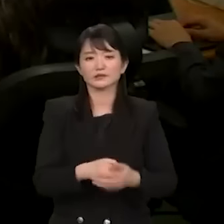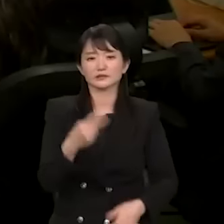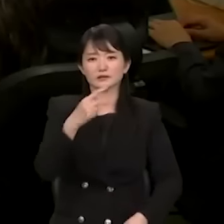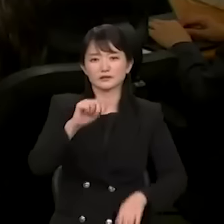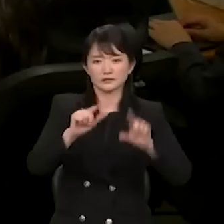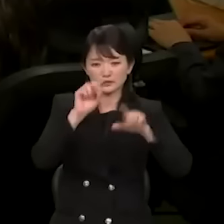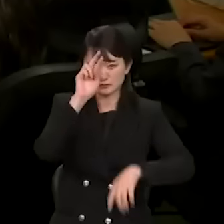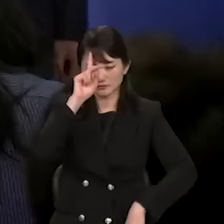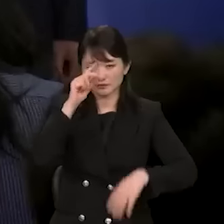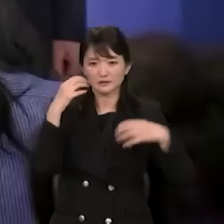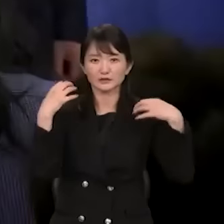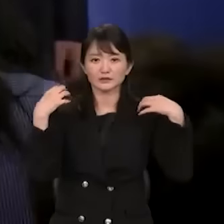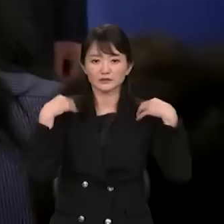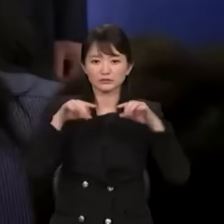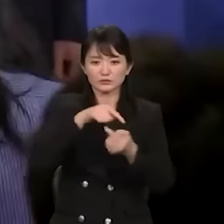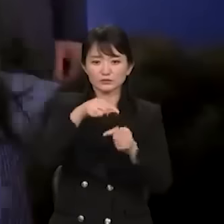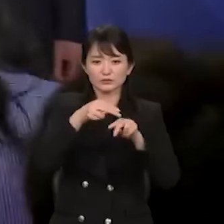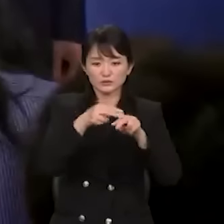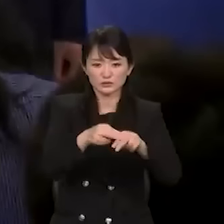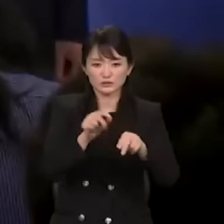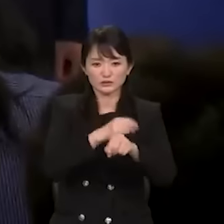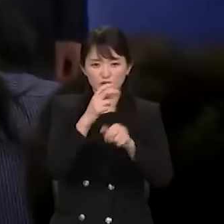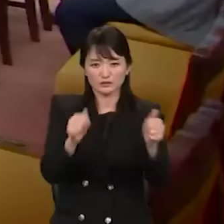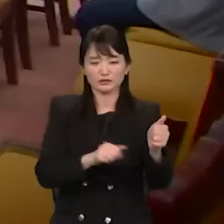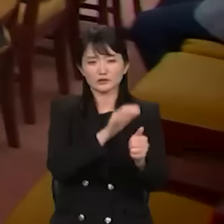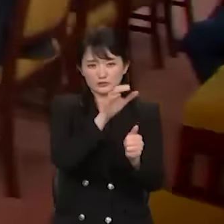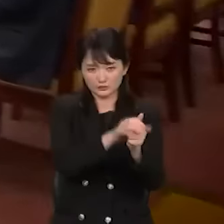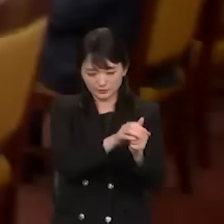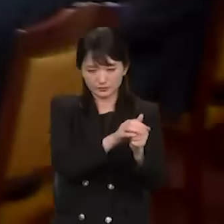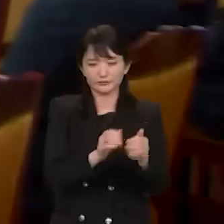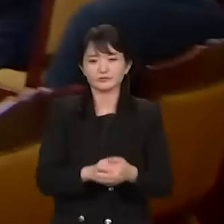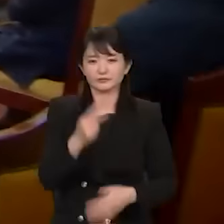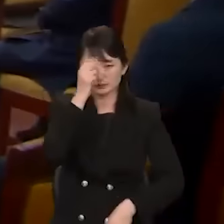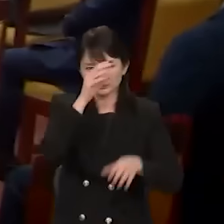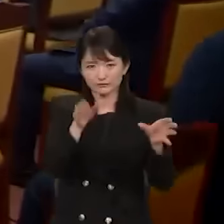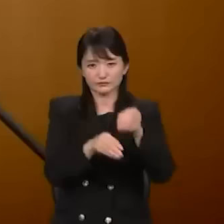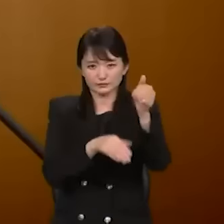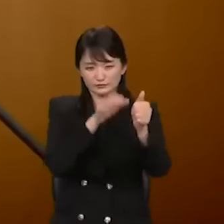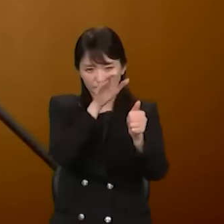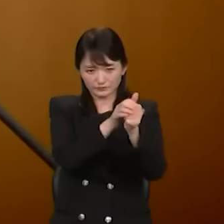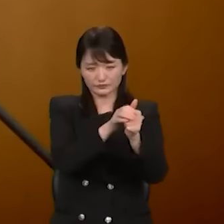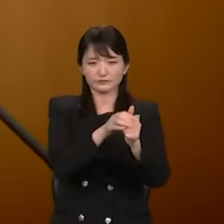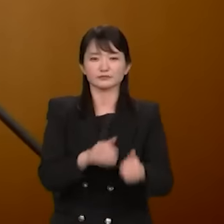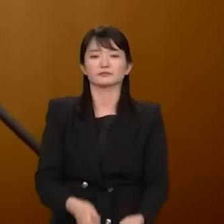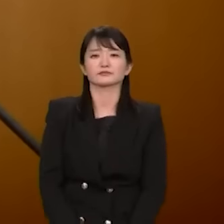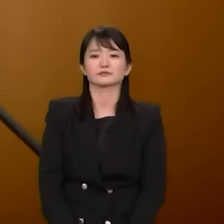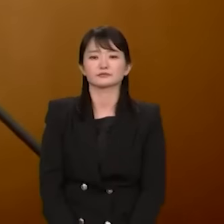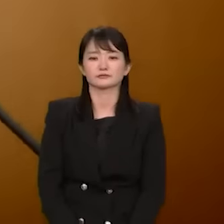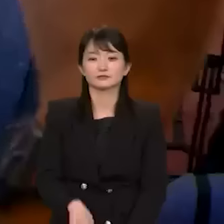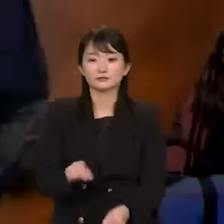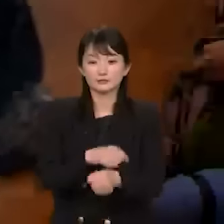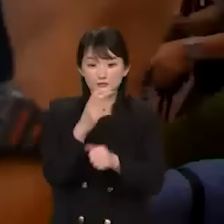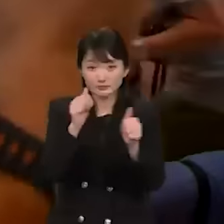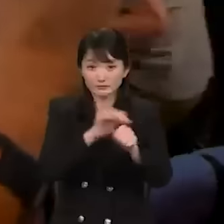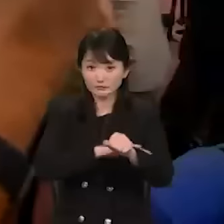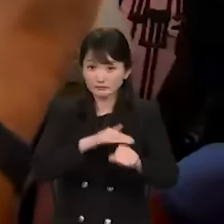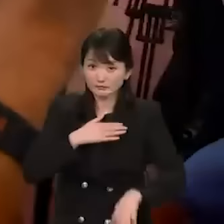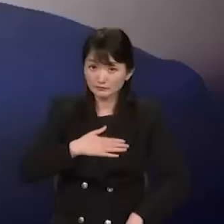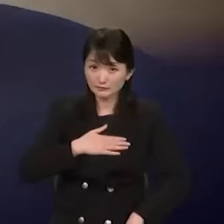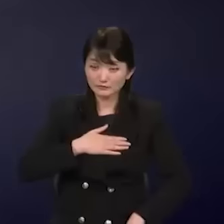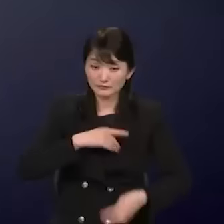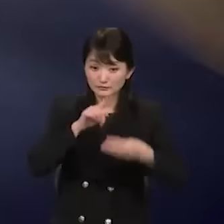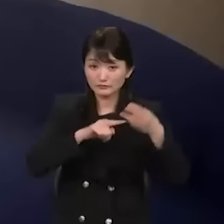박근혜 정부 국정농단 특검 수사팀장을 맡았고 검찰총장에까지 임명됐습니다. 특검을 누구보다 잘 알고 있는